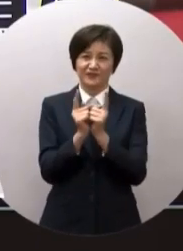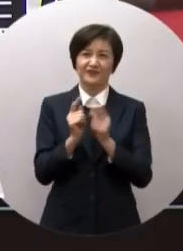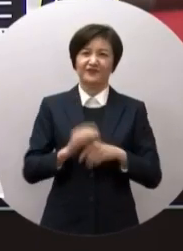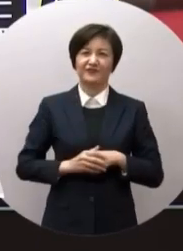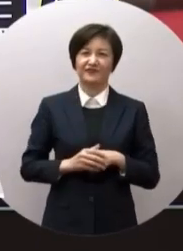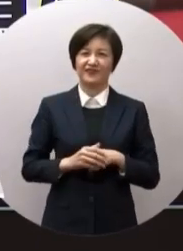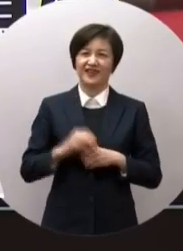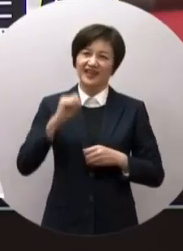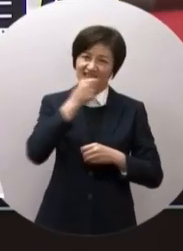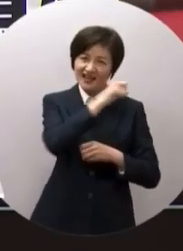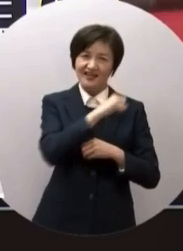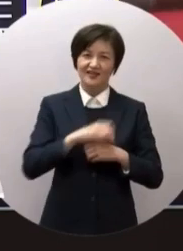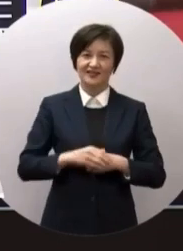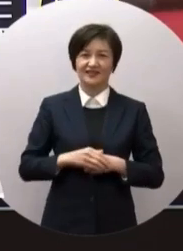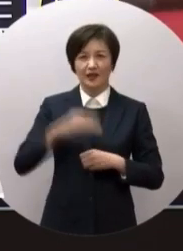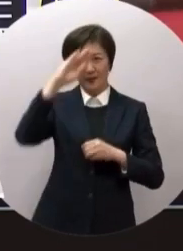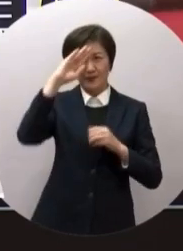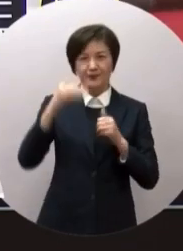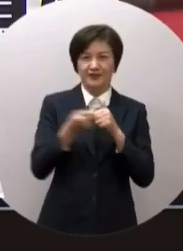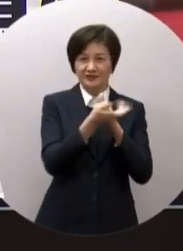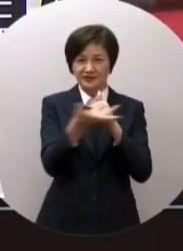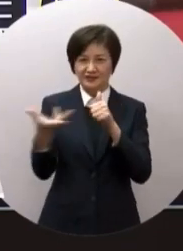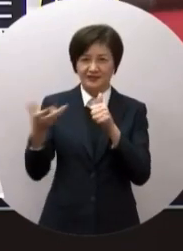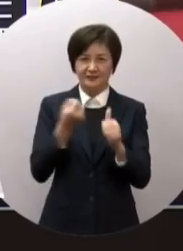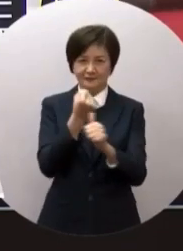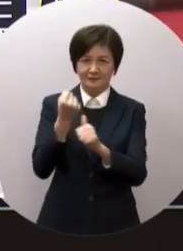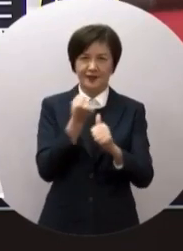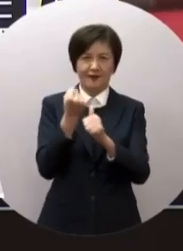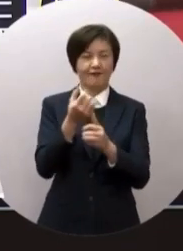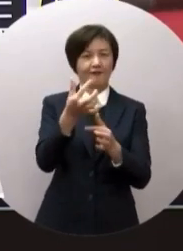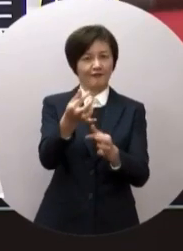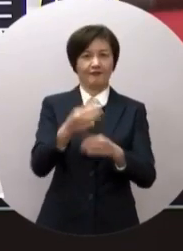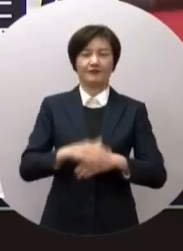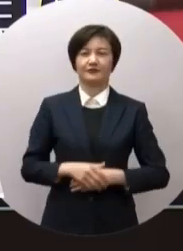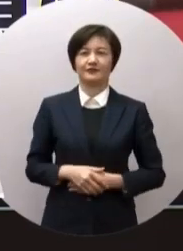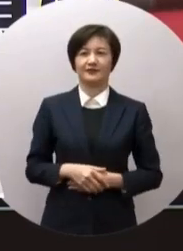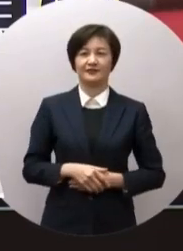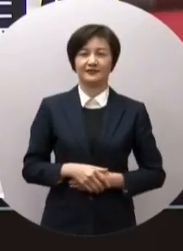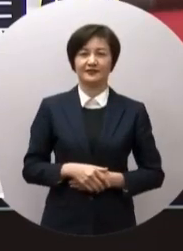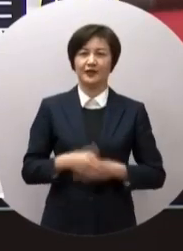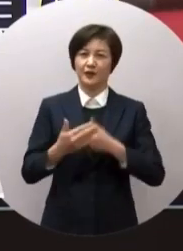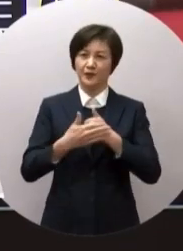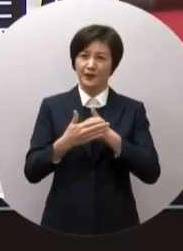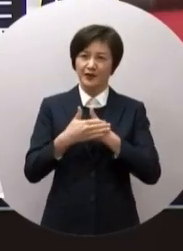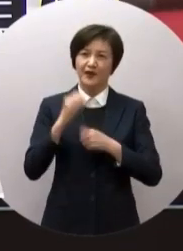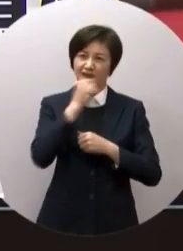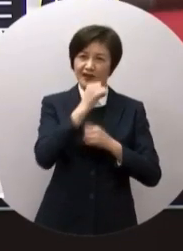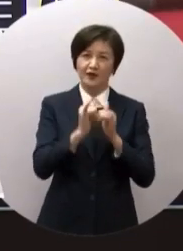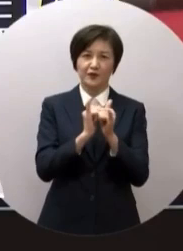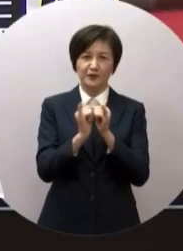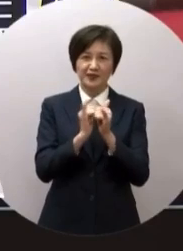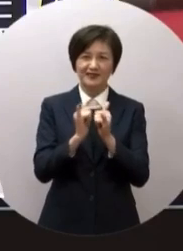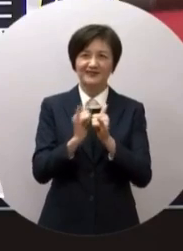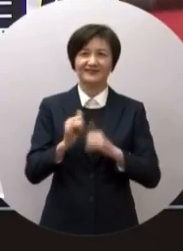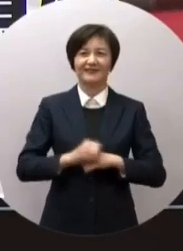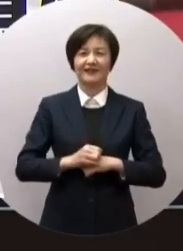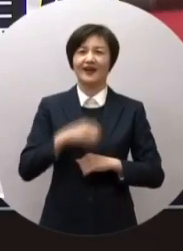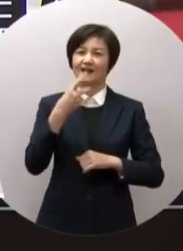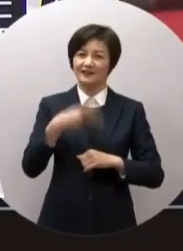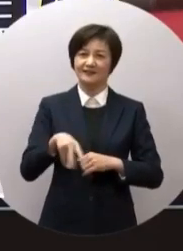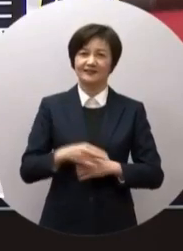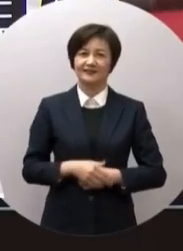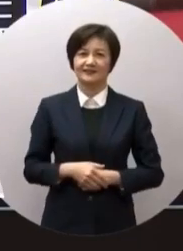你台湾的疫情啊，问出本来官员做的，还做的保